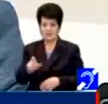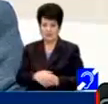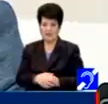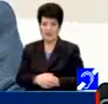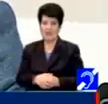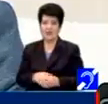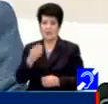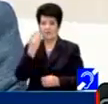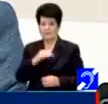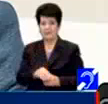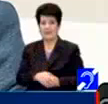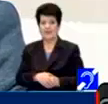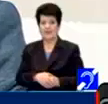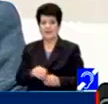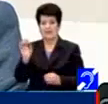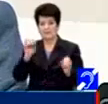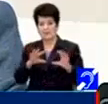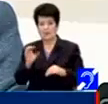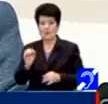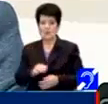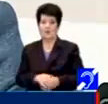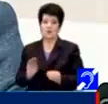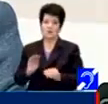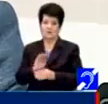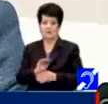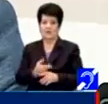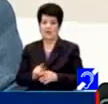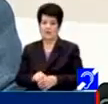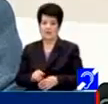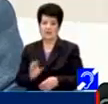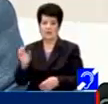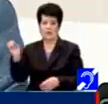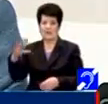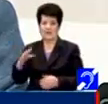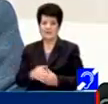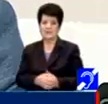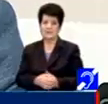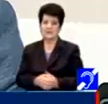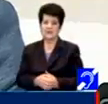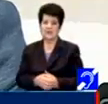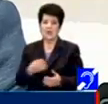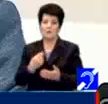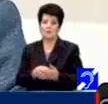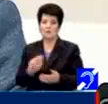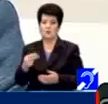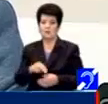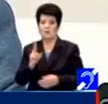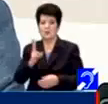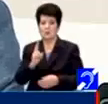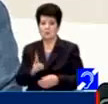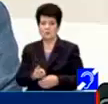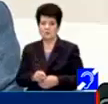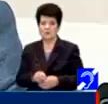mai securizate cu instalarea acestor LED-uri, becuri suplimentari care le iluminează. În bugetul pentru anul 2020, la